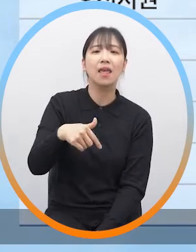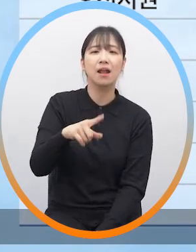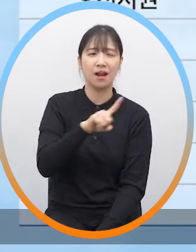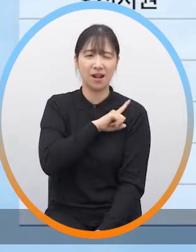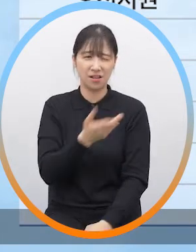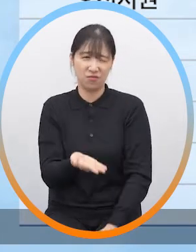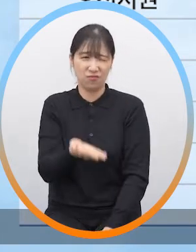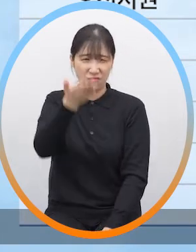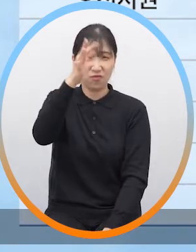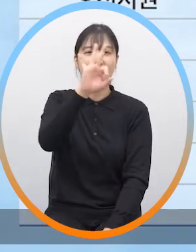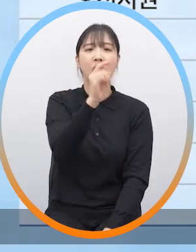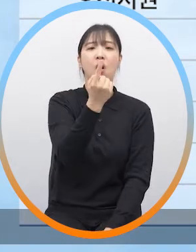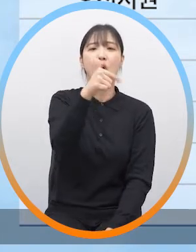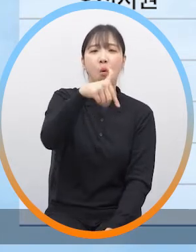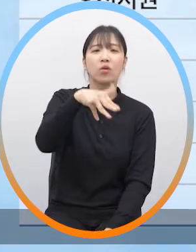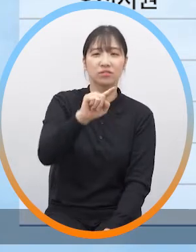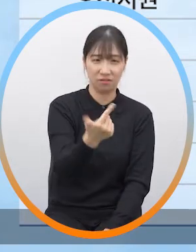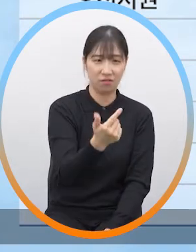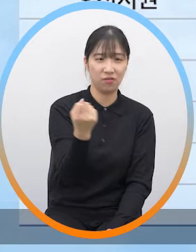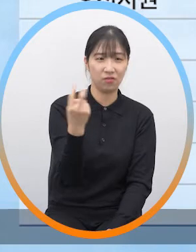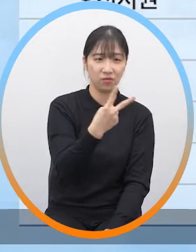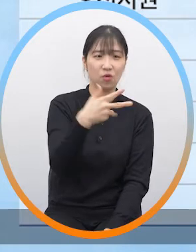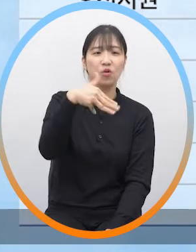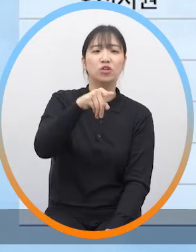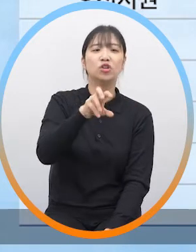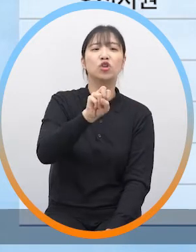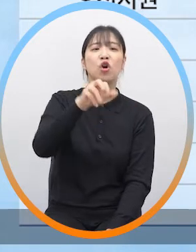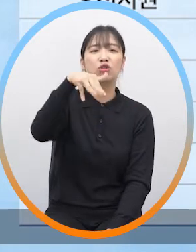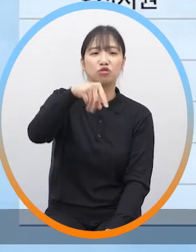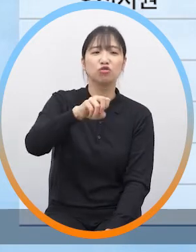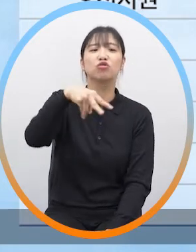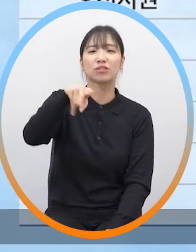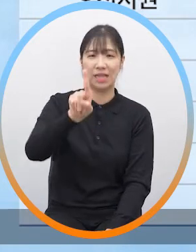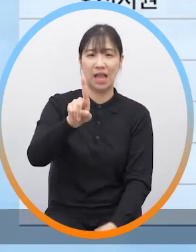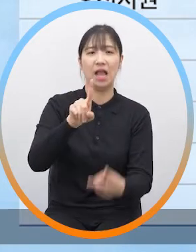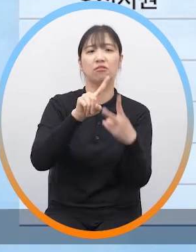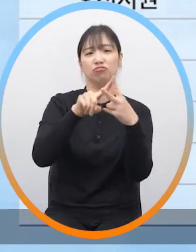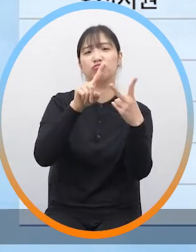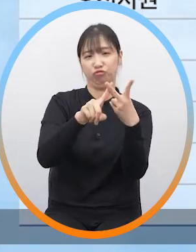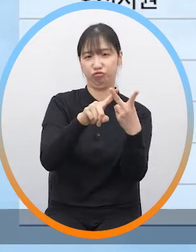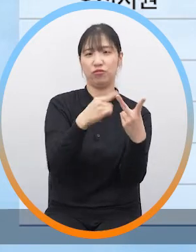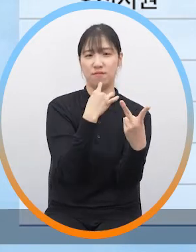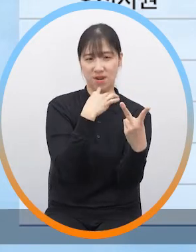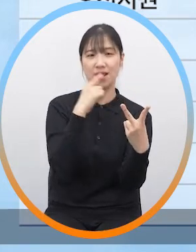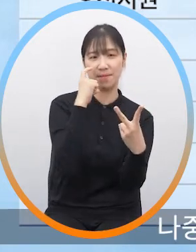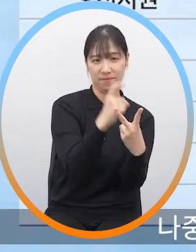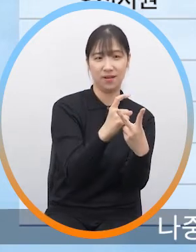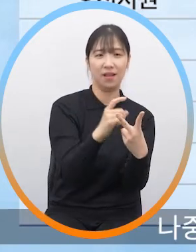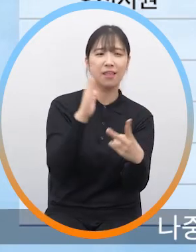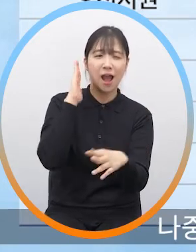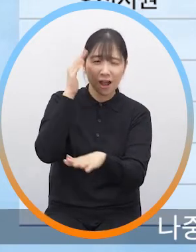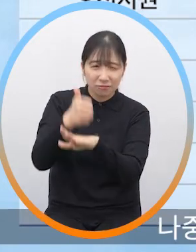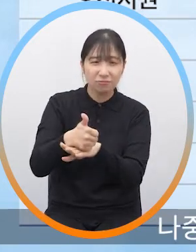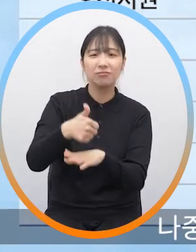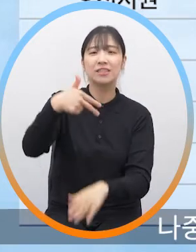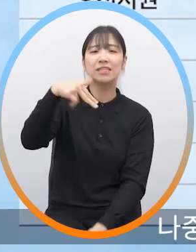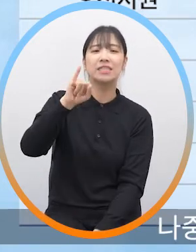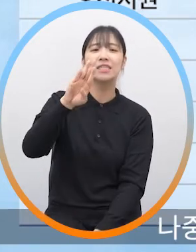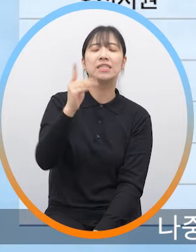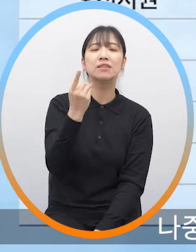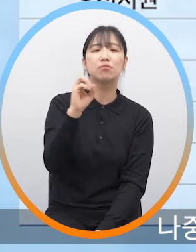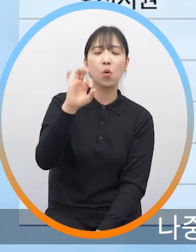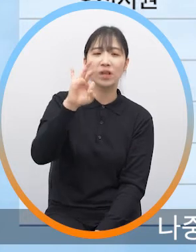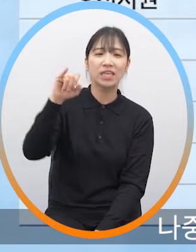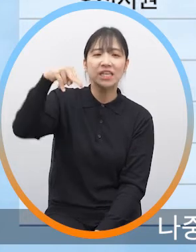위에 있는 옥천서원과 그 다음에 정충사, 이 두 군데가 그 사획서원이고, 나중에 세워진